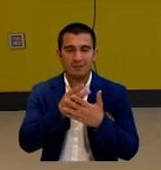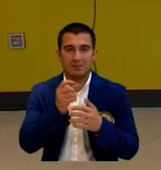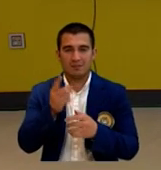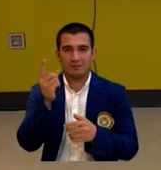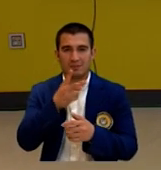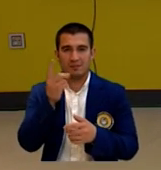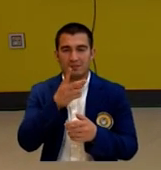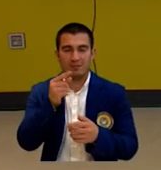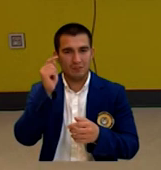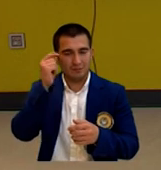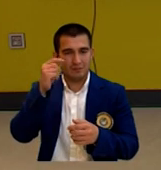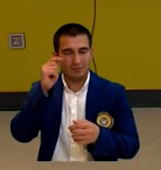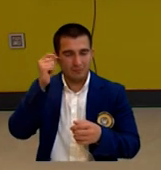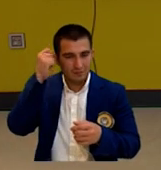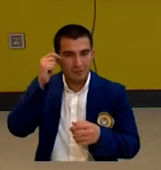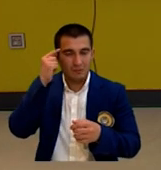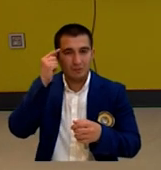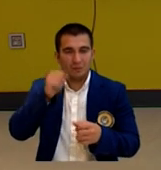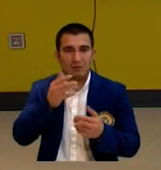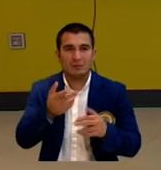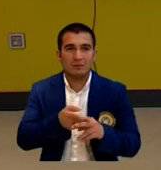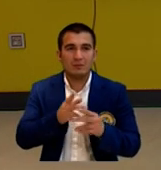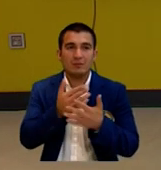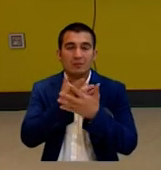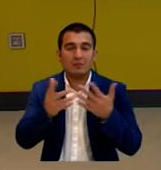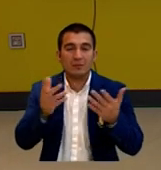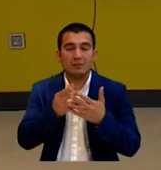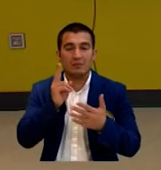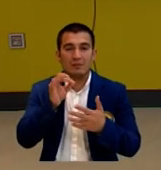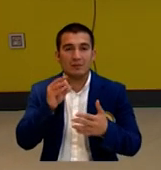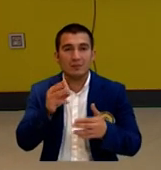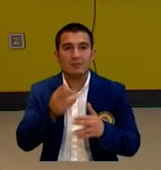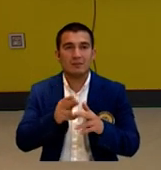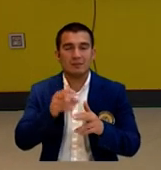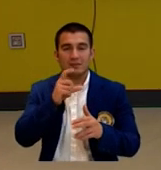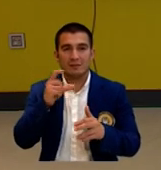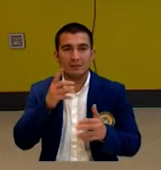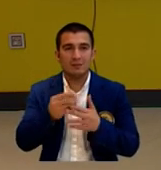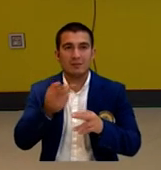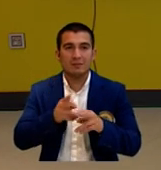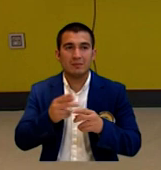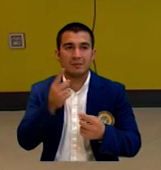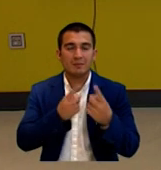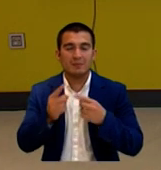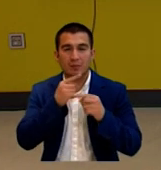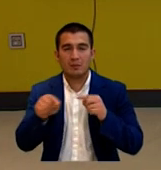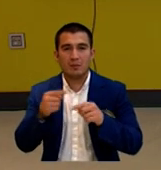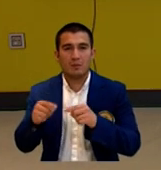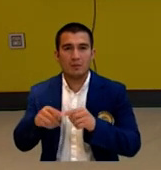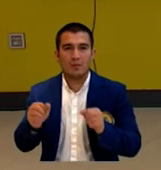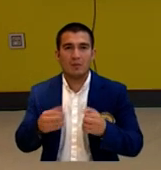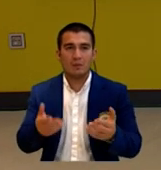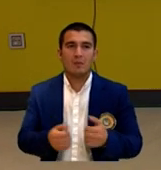xil ifodalanishidir. Ular masshtablari va o'lchamlari birliklari bilangina farqlanadi bir-biridan.